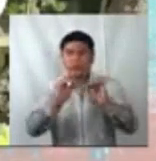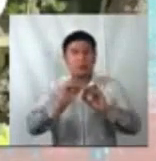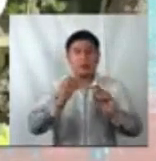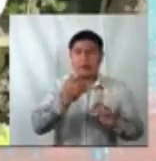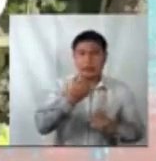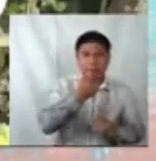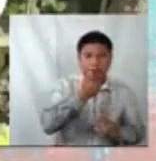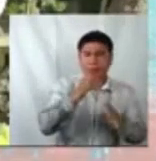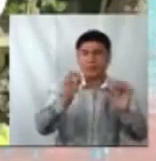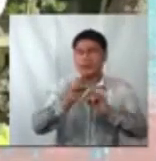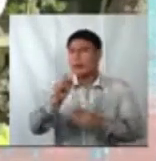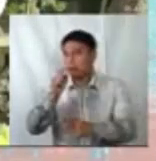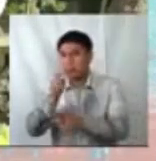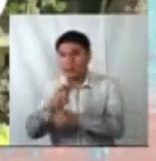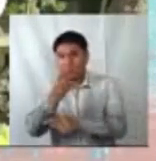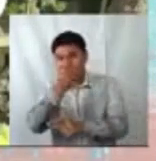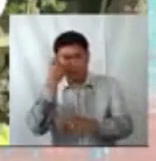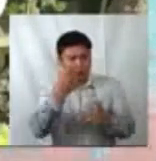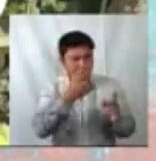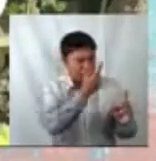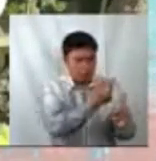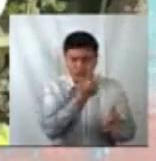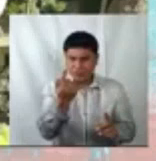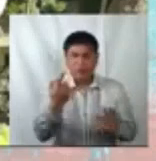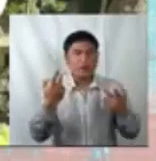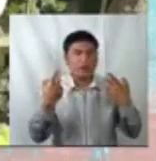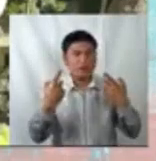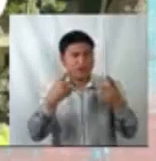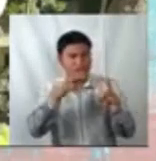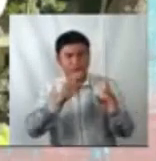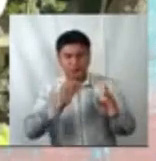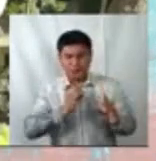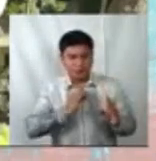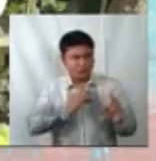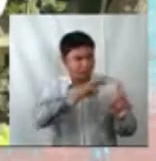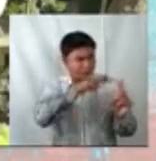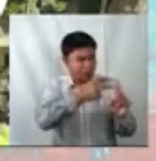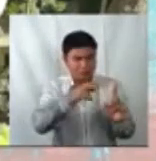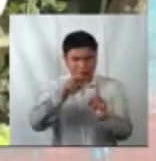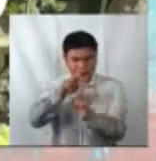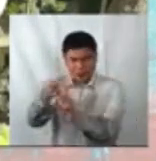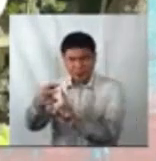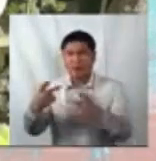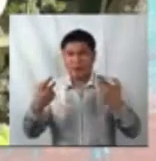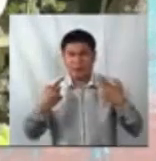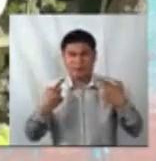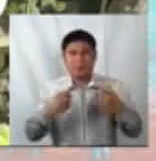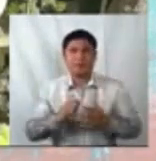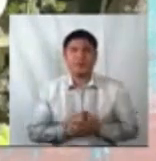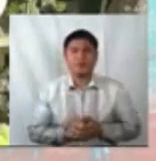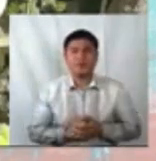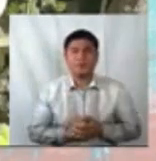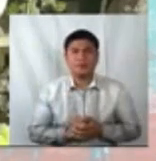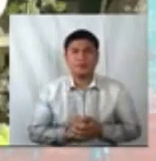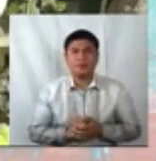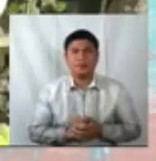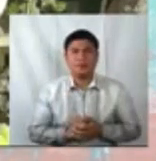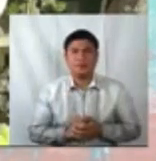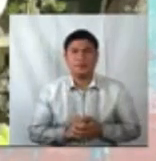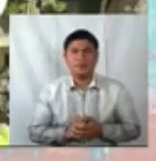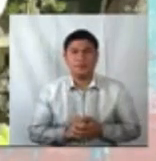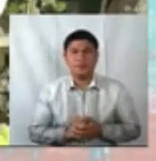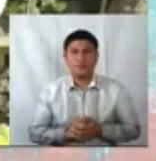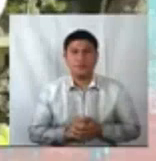Sapagkat bawat isa ay may pinagmumulang perspektiba. Opo. Yeah. Yeah. Yung sa akin